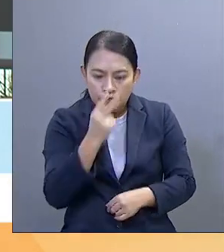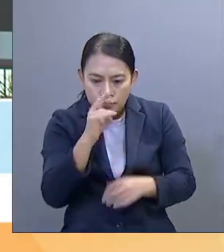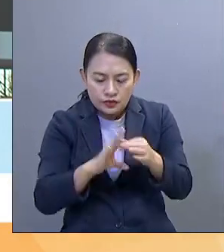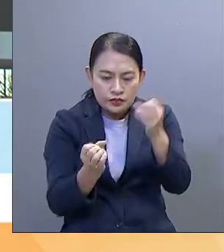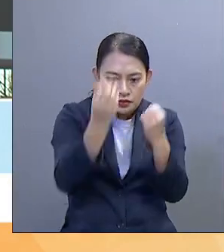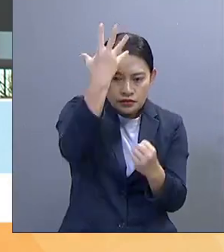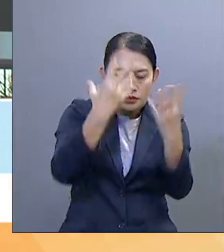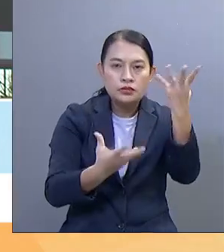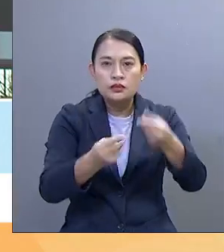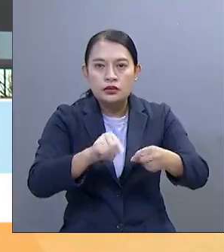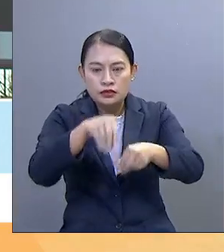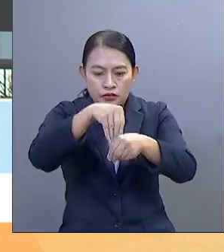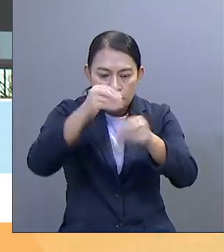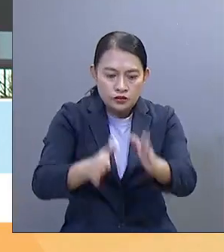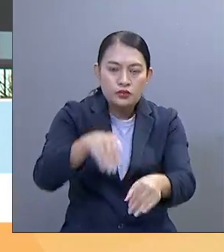ด้วยหอเป